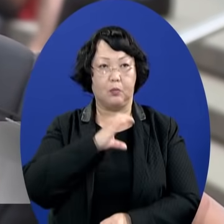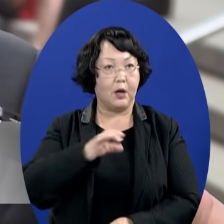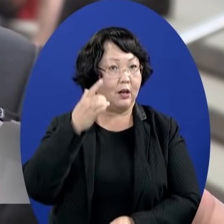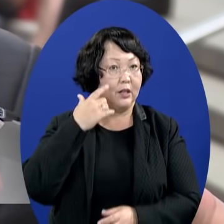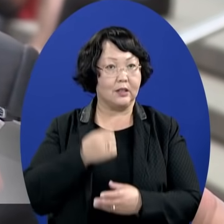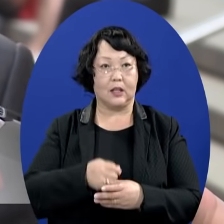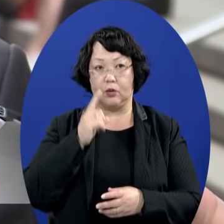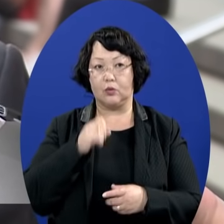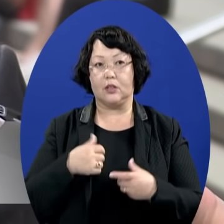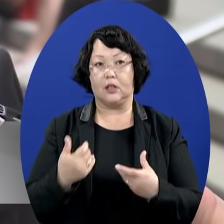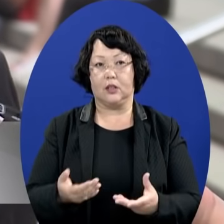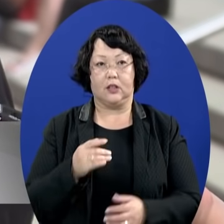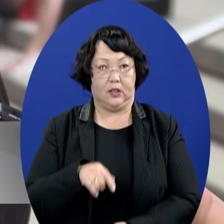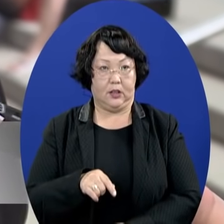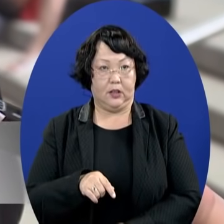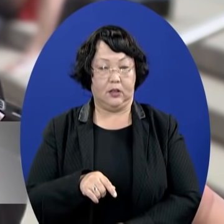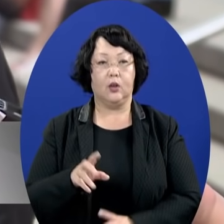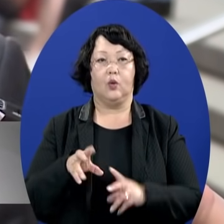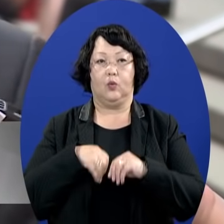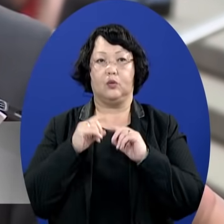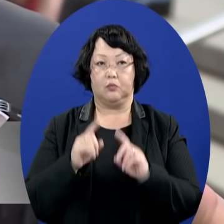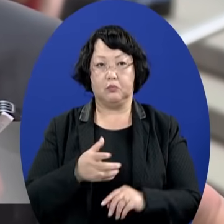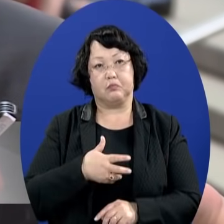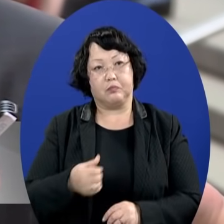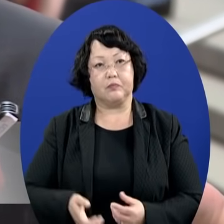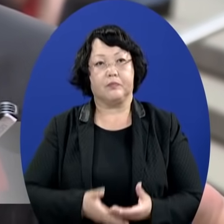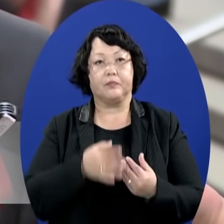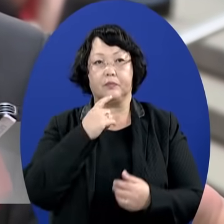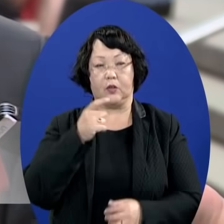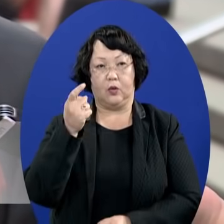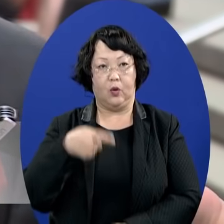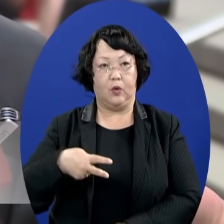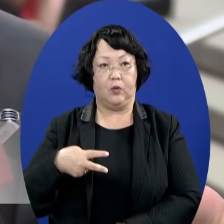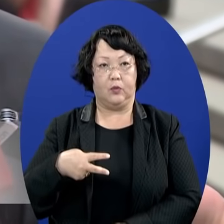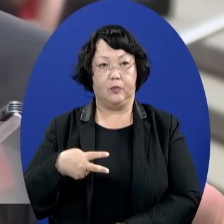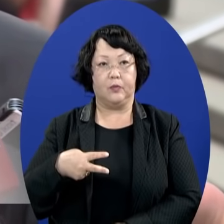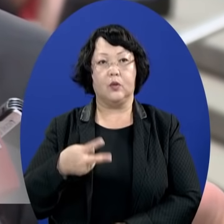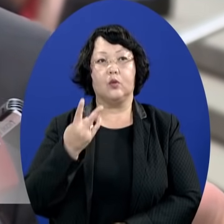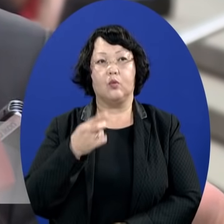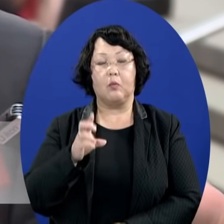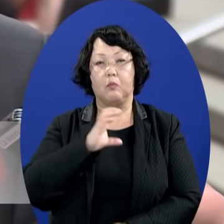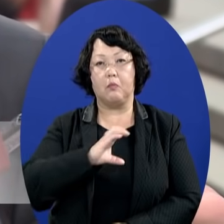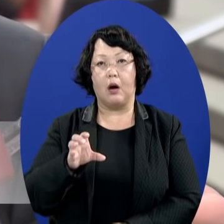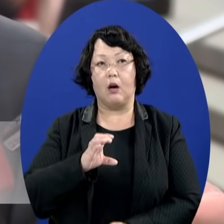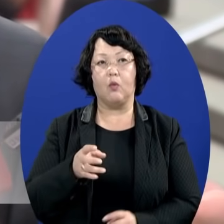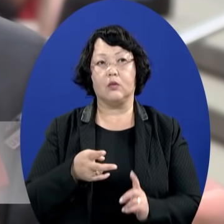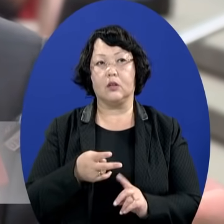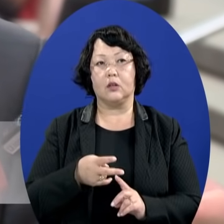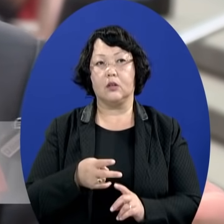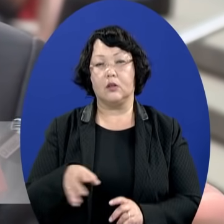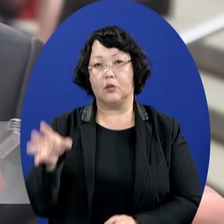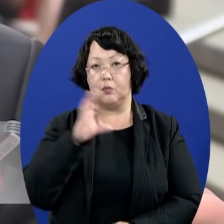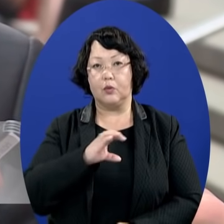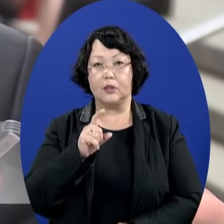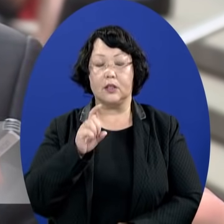болголоо. Энийг бол маш нааштай хүлээж авч байна. За хоёрдугаарт бол нэгдсэн үндэсний байгууллагын бүхэн системийн